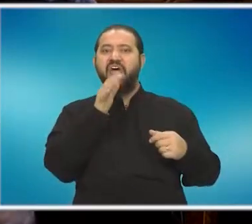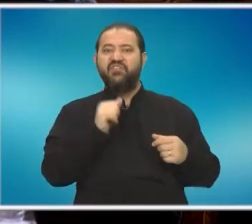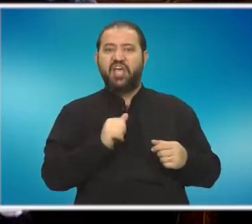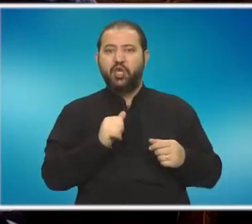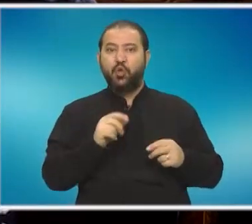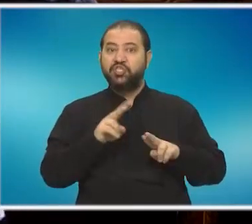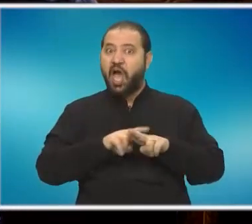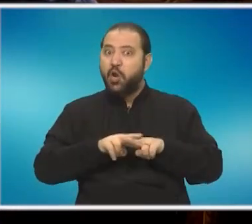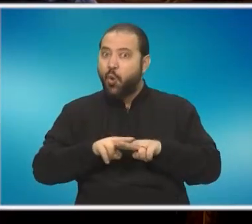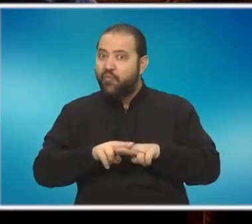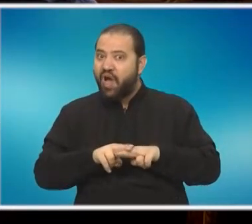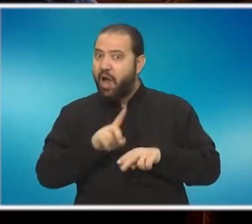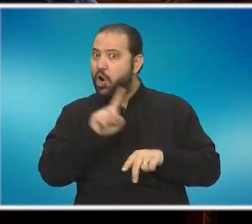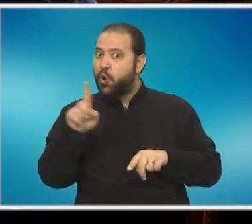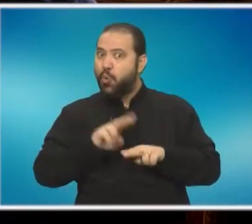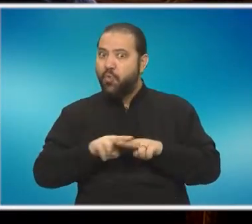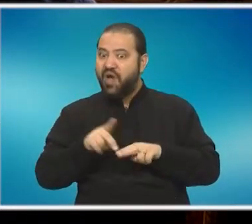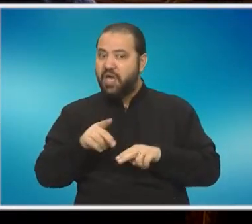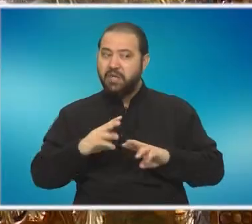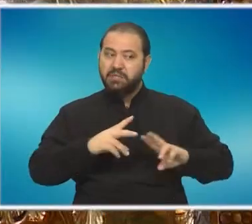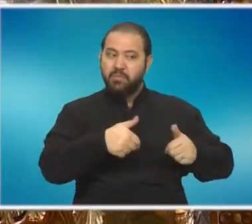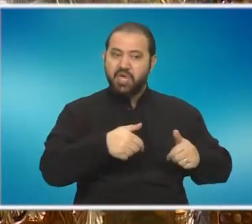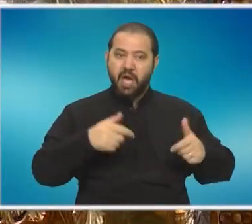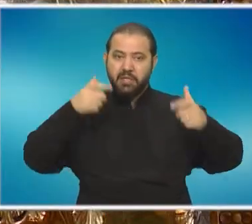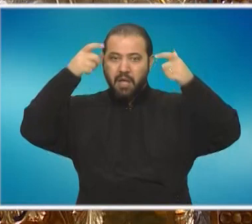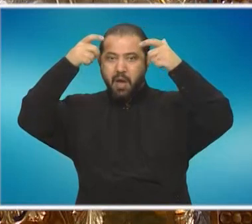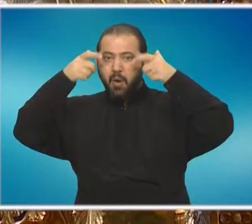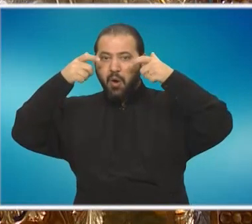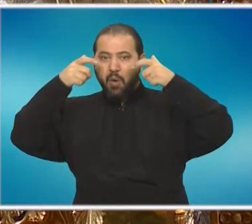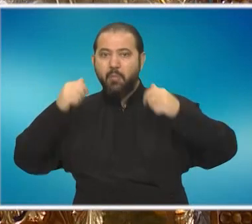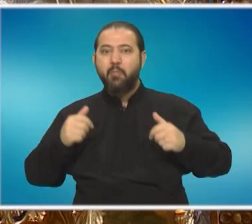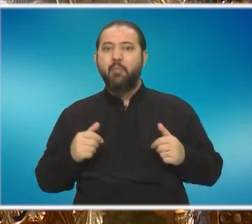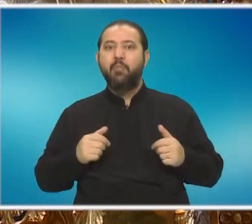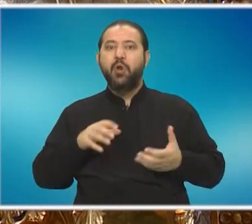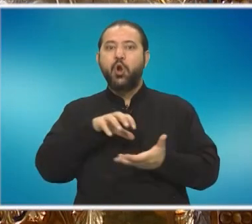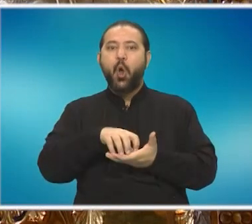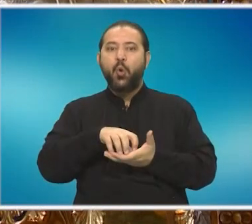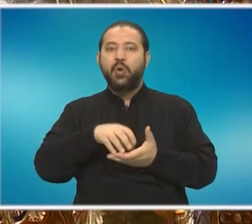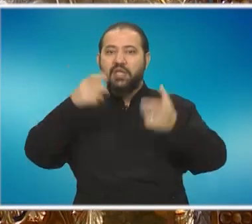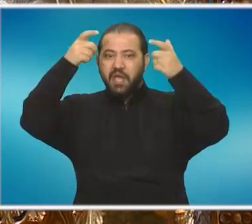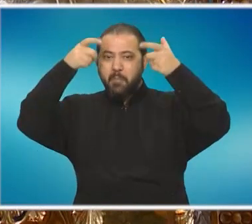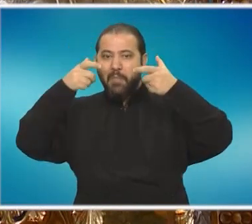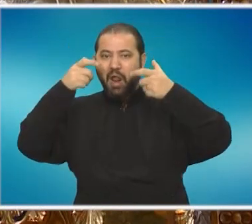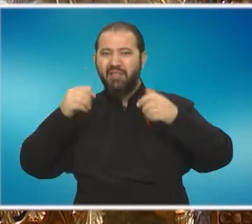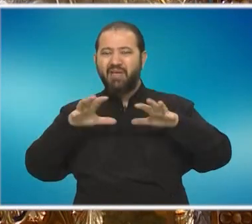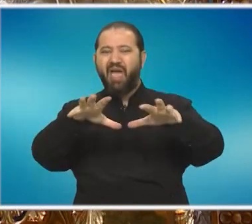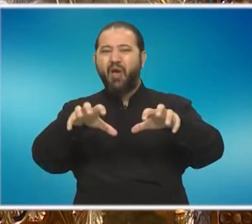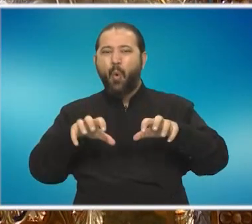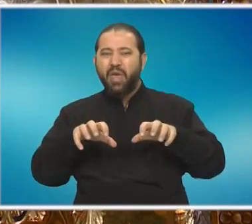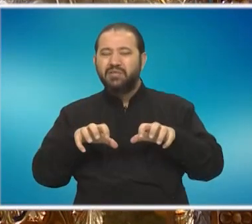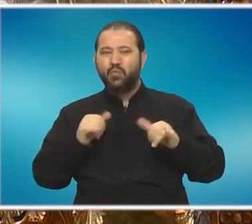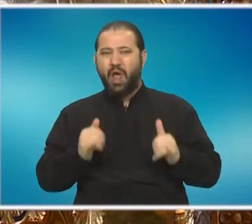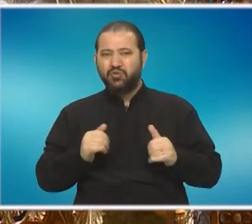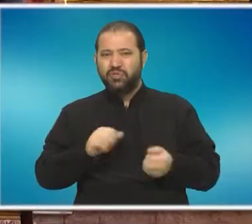ca nu cumva el să piardă tronul. Egoismul și seta